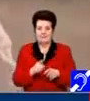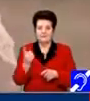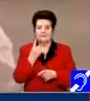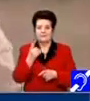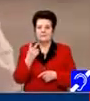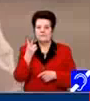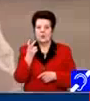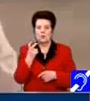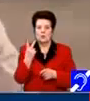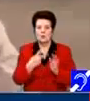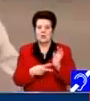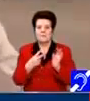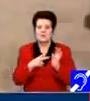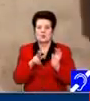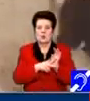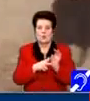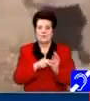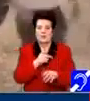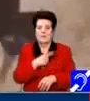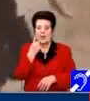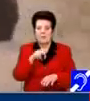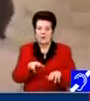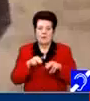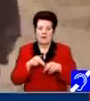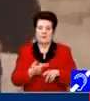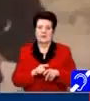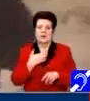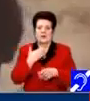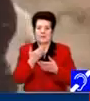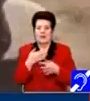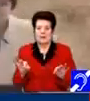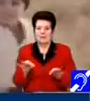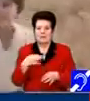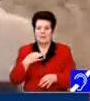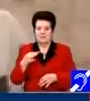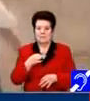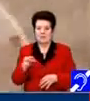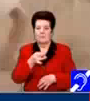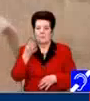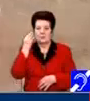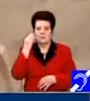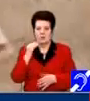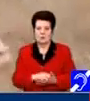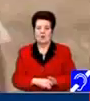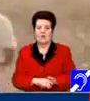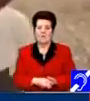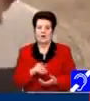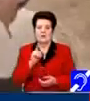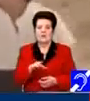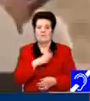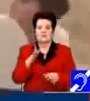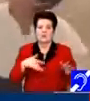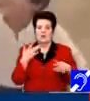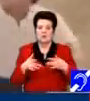cei 278 de delegații ai primului parlament care a votat declarația de independență a Republicii Moldova. A debutat ca